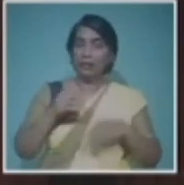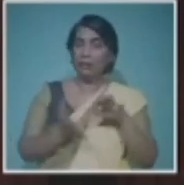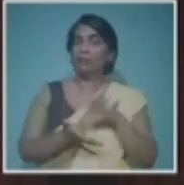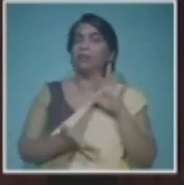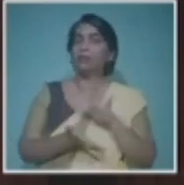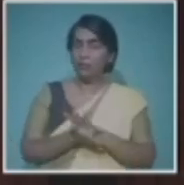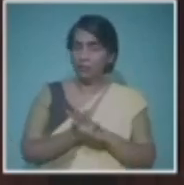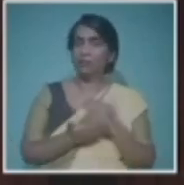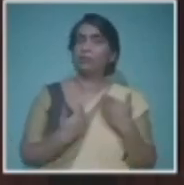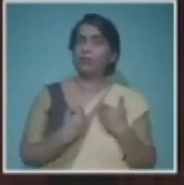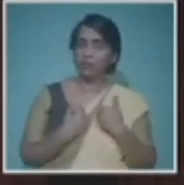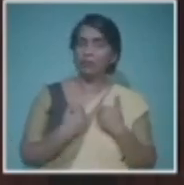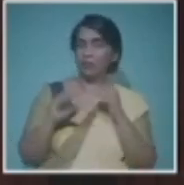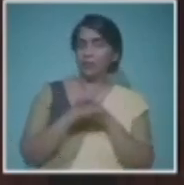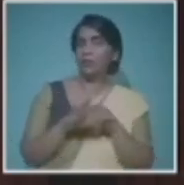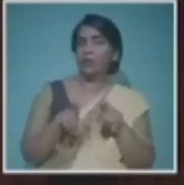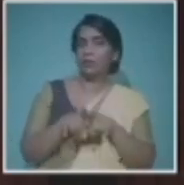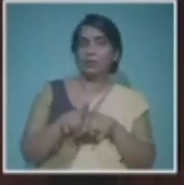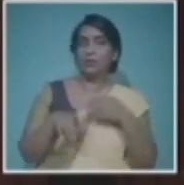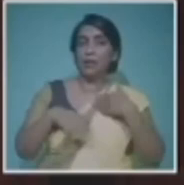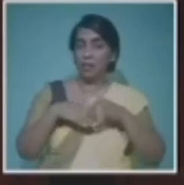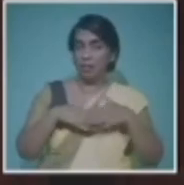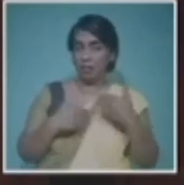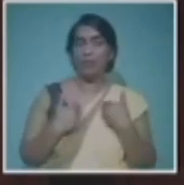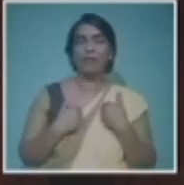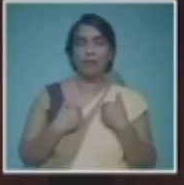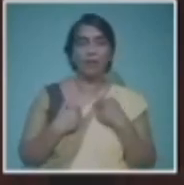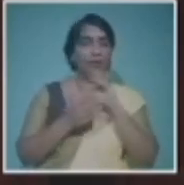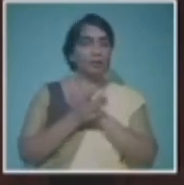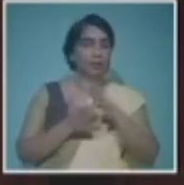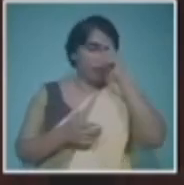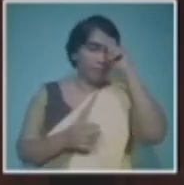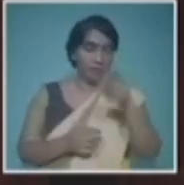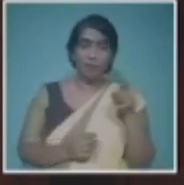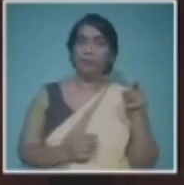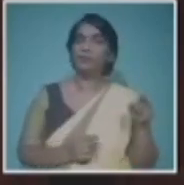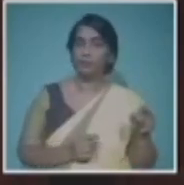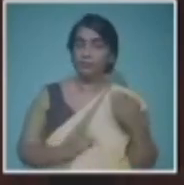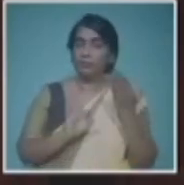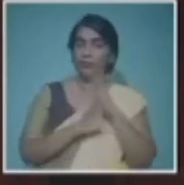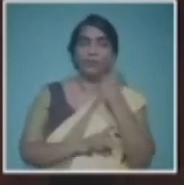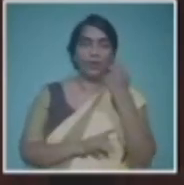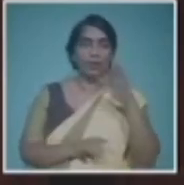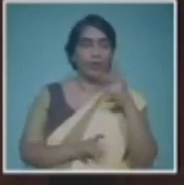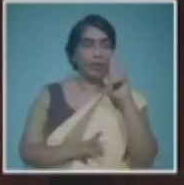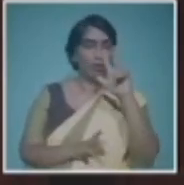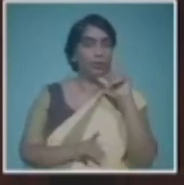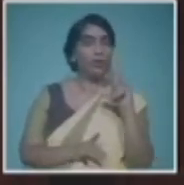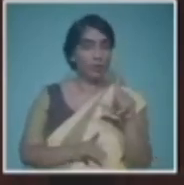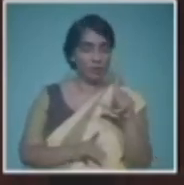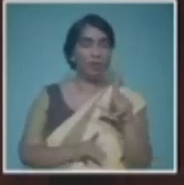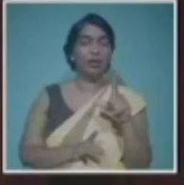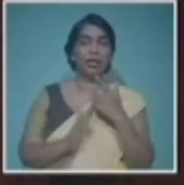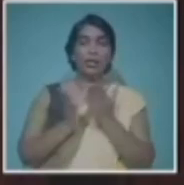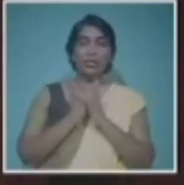ගැනීමේදී අපි මැදිහත්ව චාකාරය තුළ අත්දැකීම් තියෙන නිසා චන්ද කුමාර විජේකුමාර මැතිතුමා එදා 1987